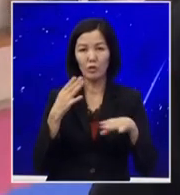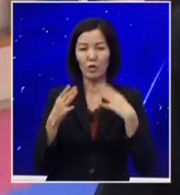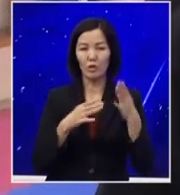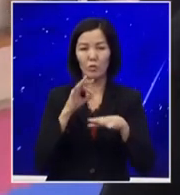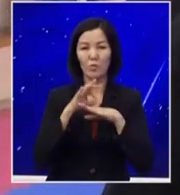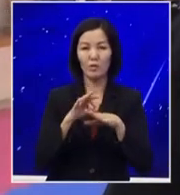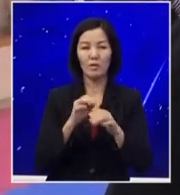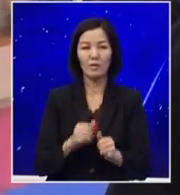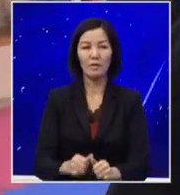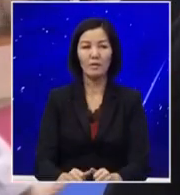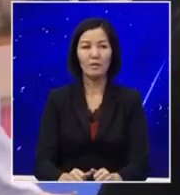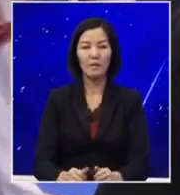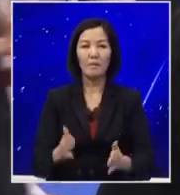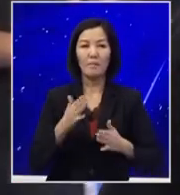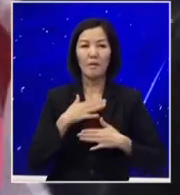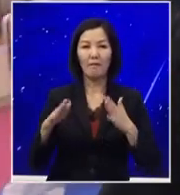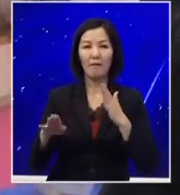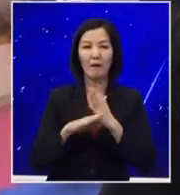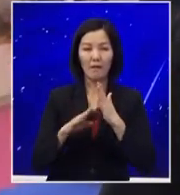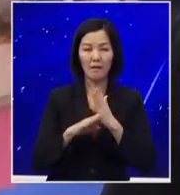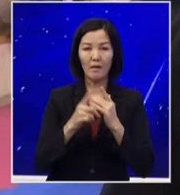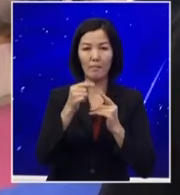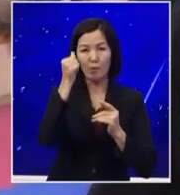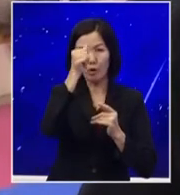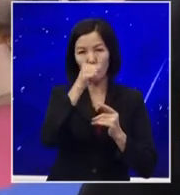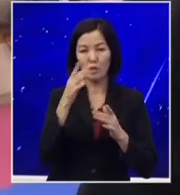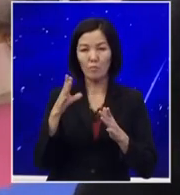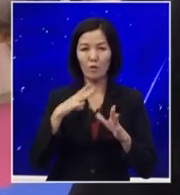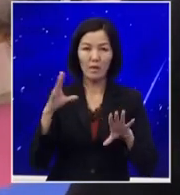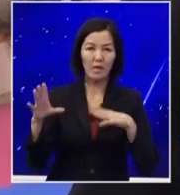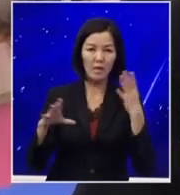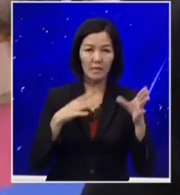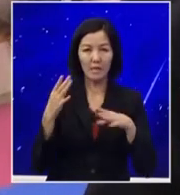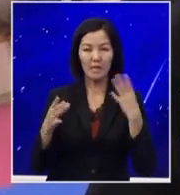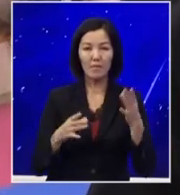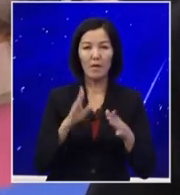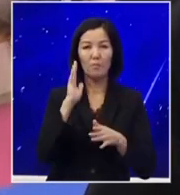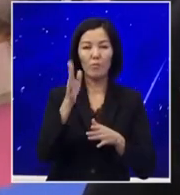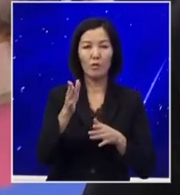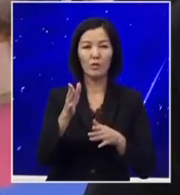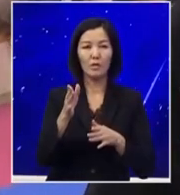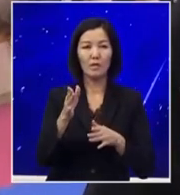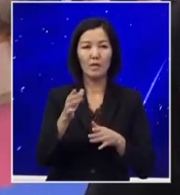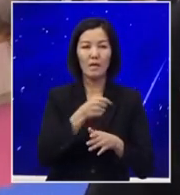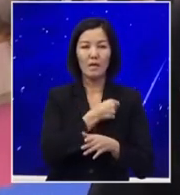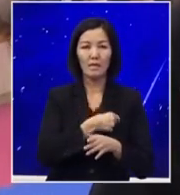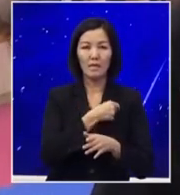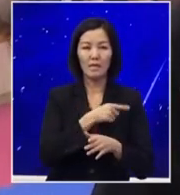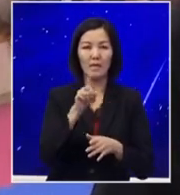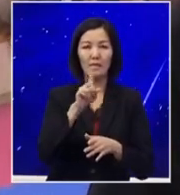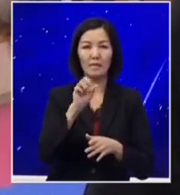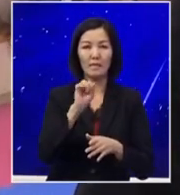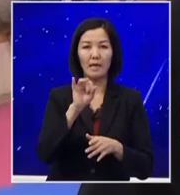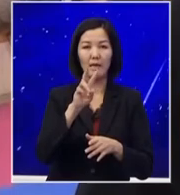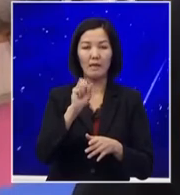өткізеді. Каратэге бір жыл қатысып жүрмін. Болашақта тренерім Зайна Махмутовна